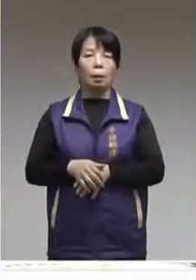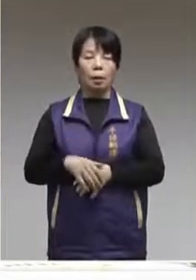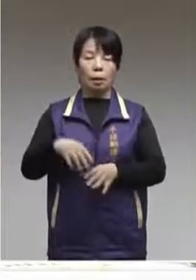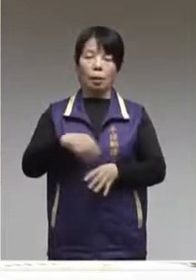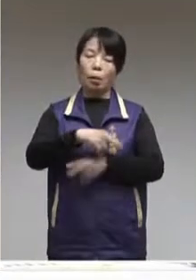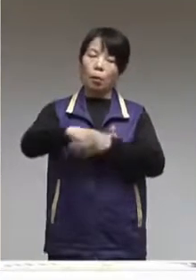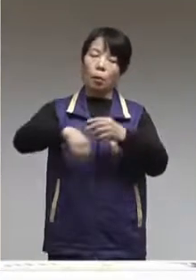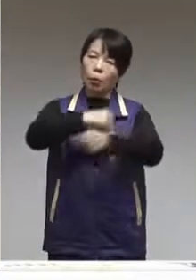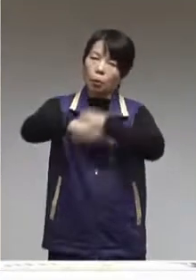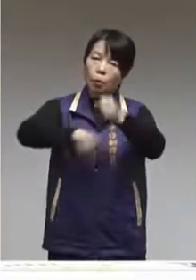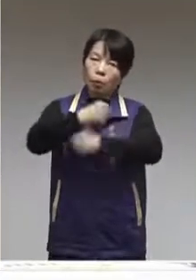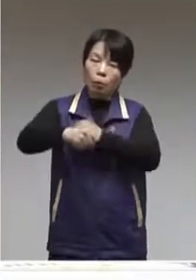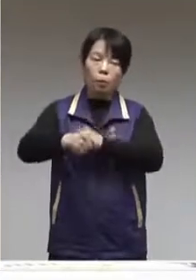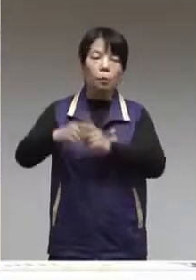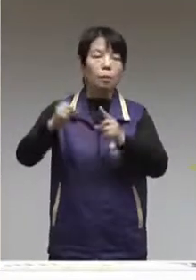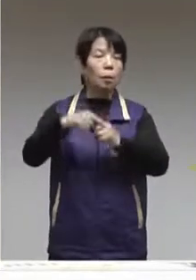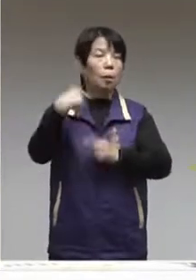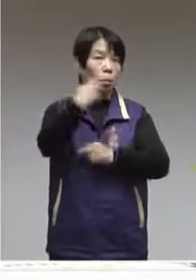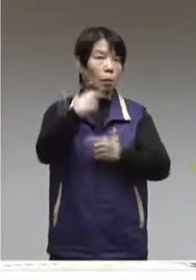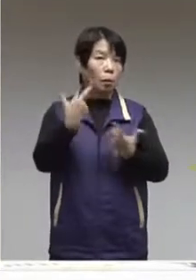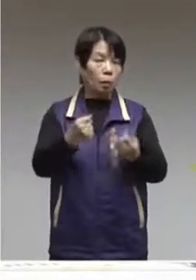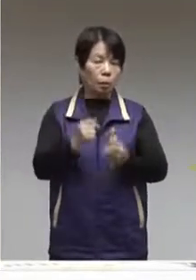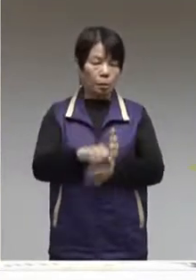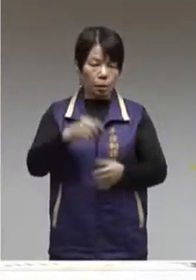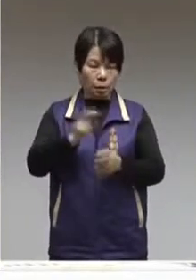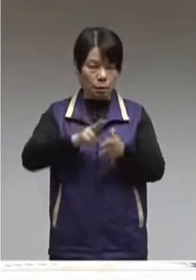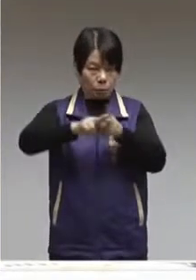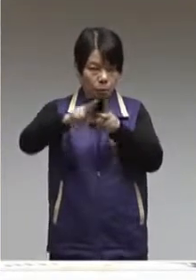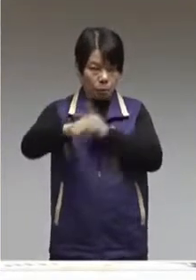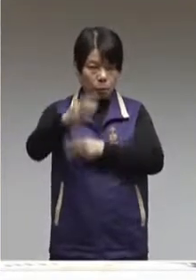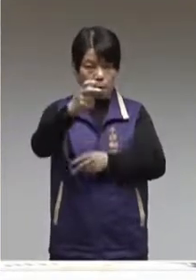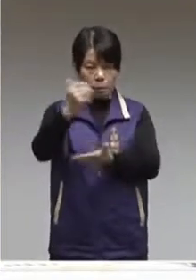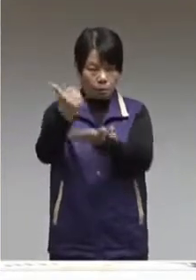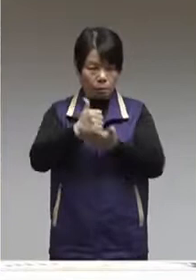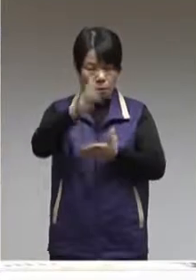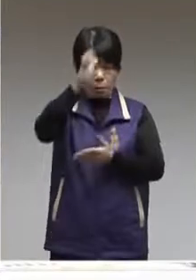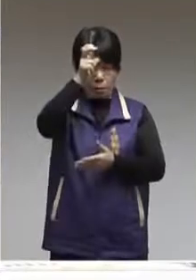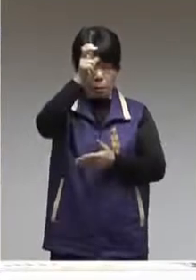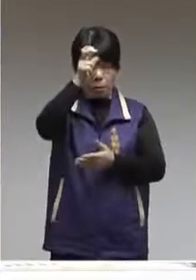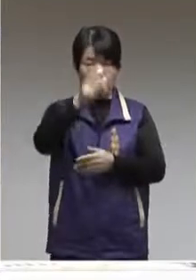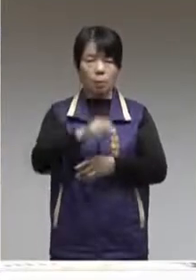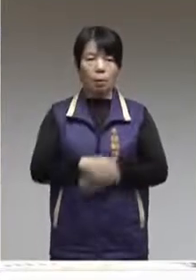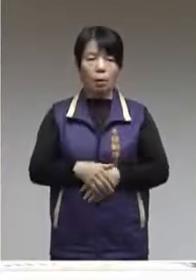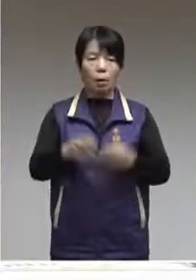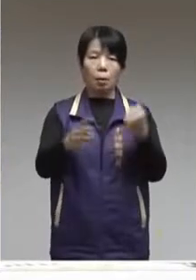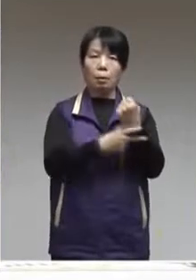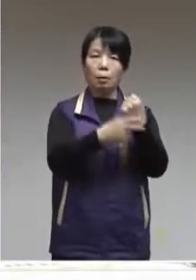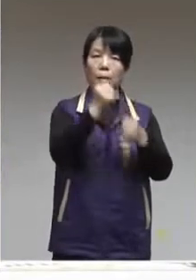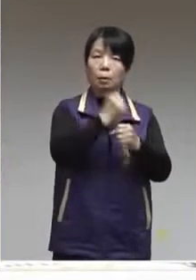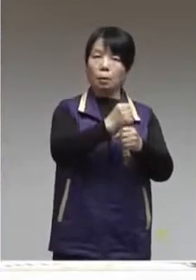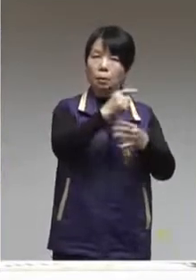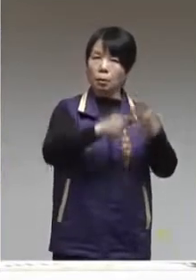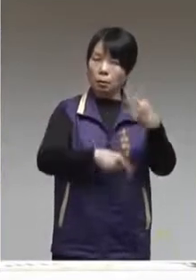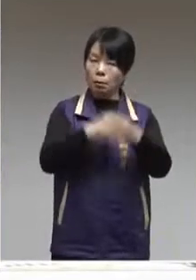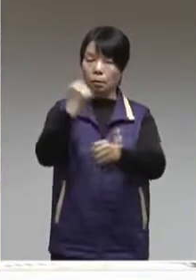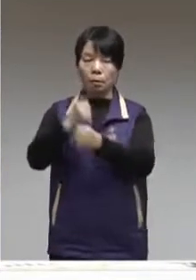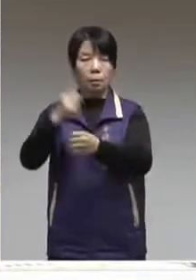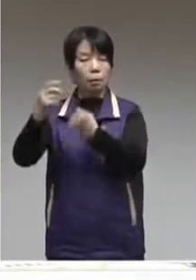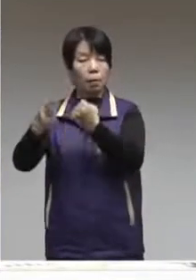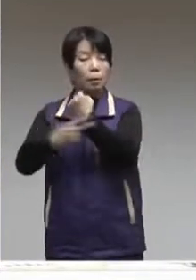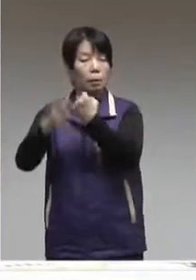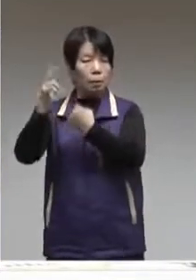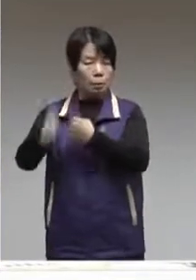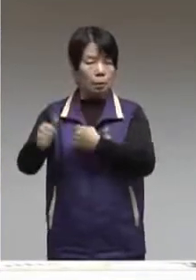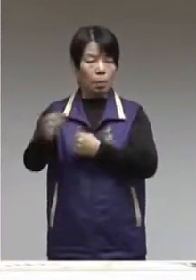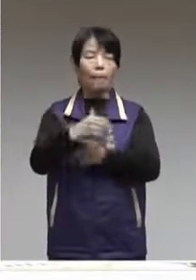知，好、哦、是请警察跟或者是我们里干事里长，好、哦、警察来协助，